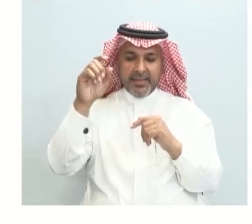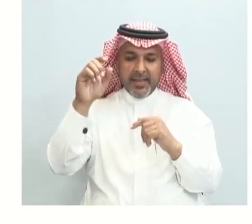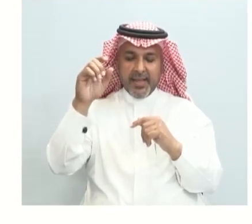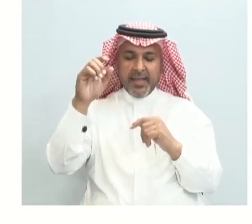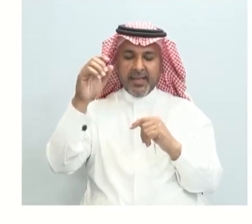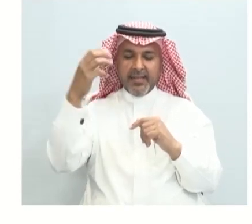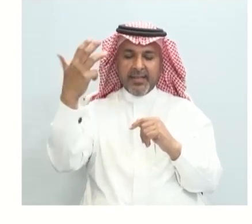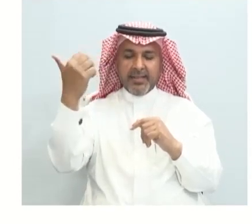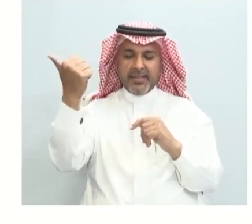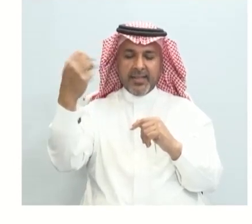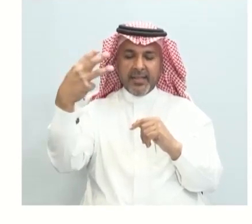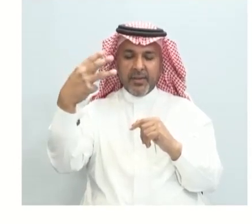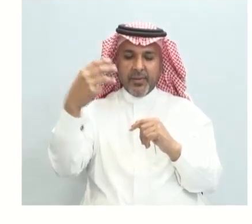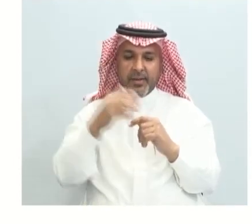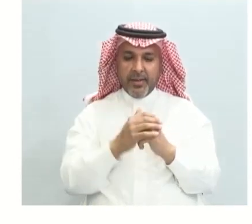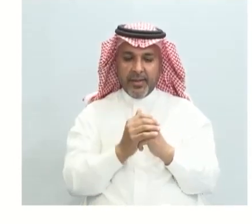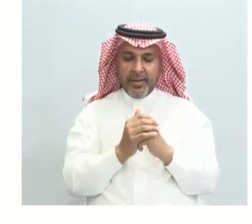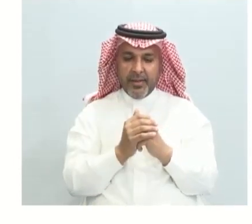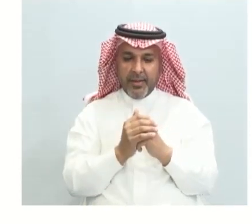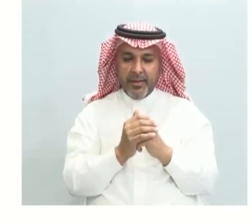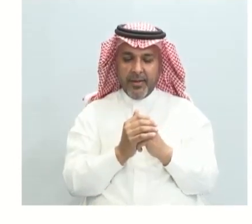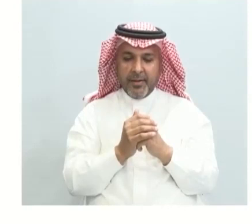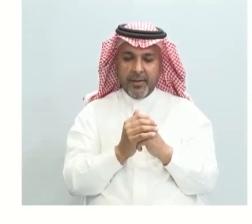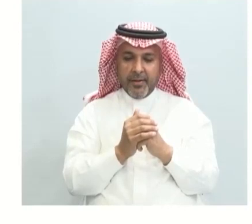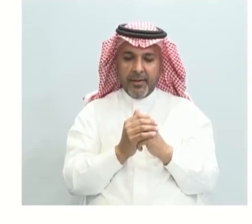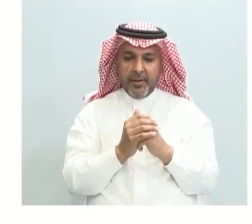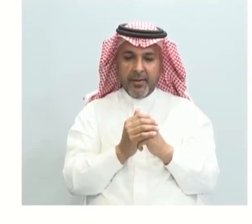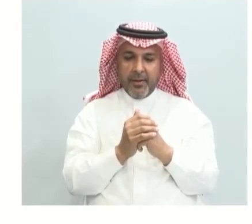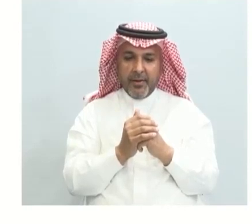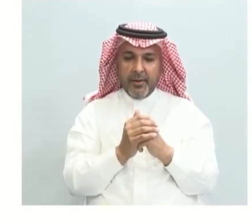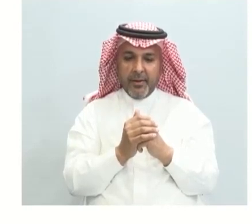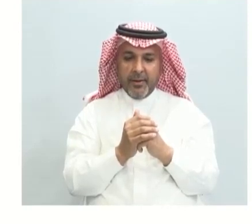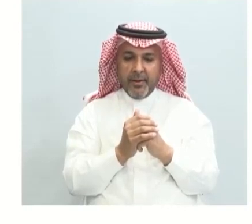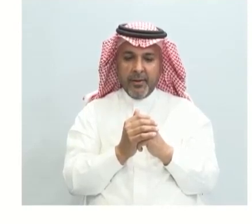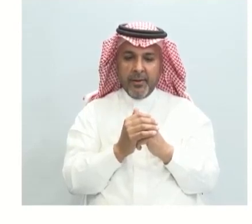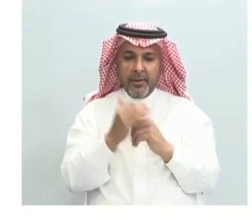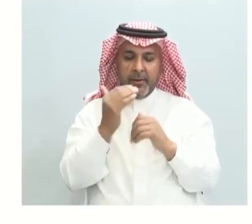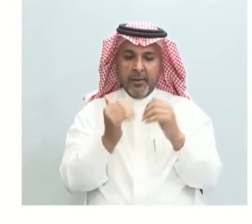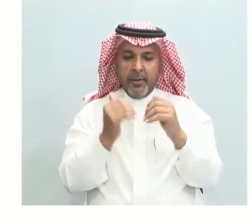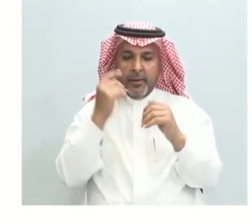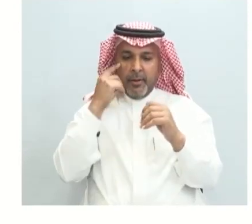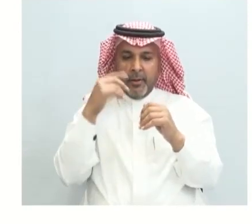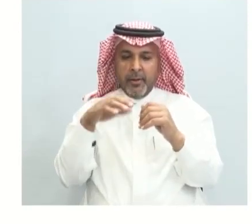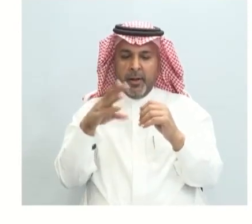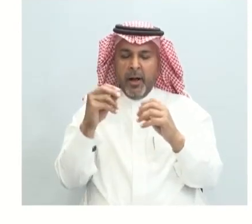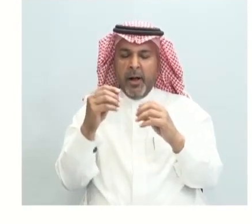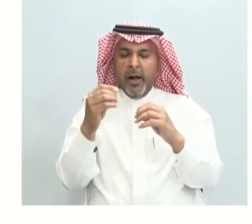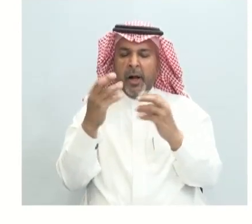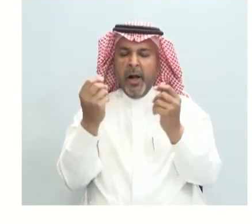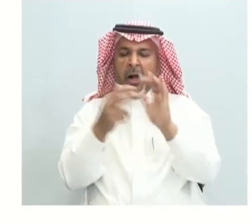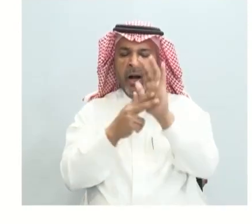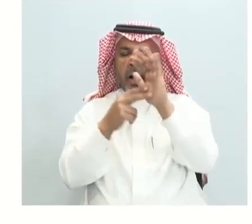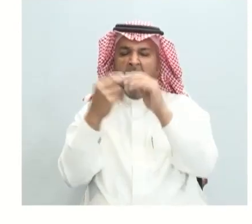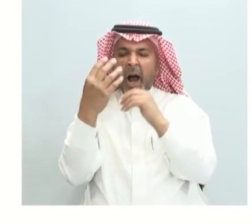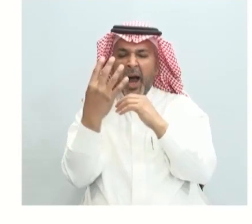على ممكن تحط الانسر اللي احنا وجدناها قبل شوي يعني ما يمنع عشان يصير جوابك ادق تطلع الزاويه